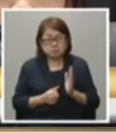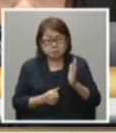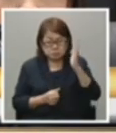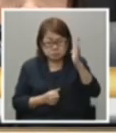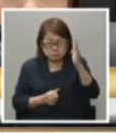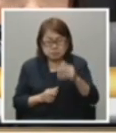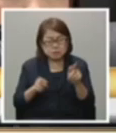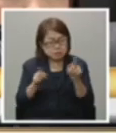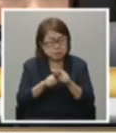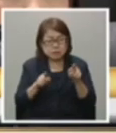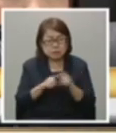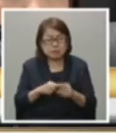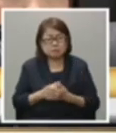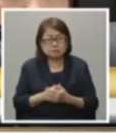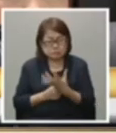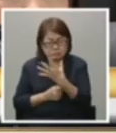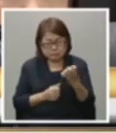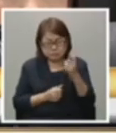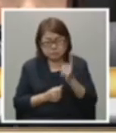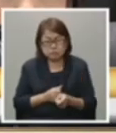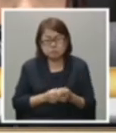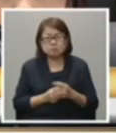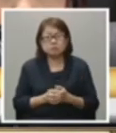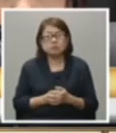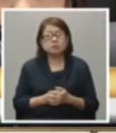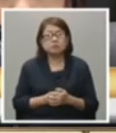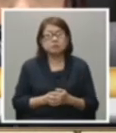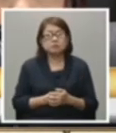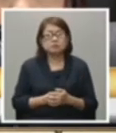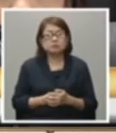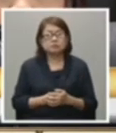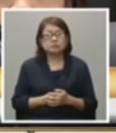อนาคตที่กำลังจะเข้ามา